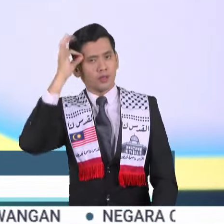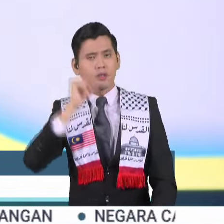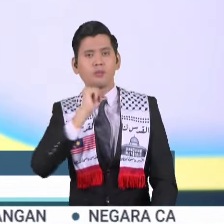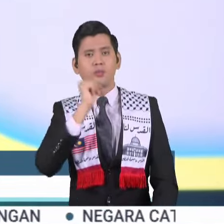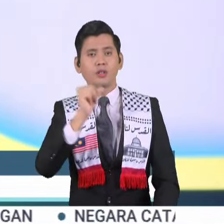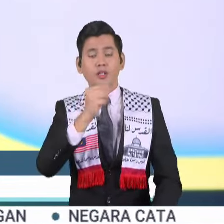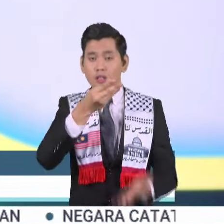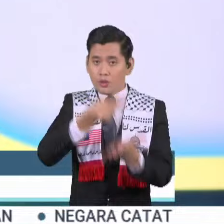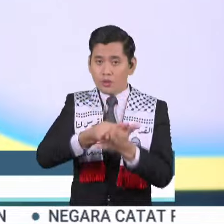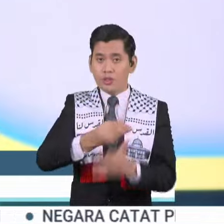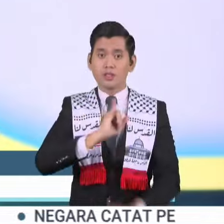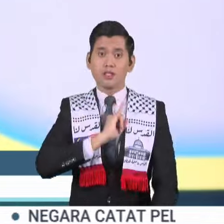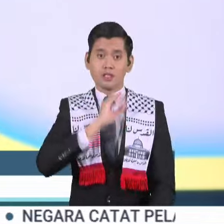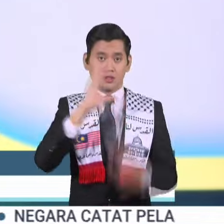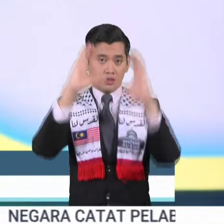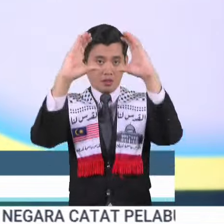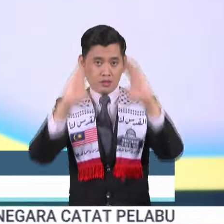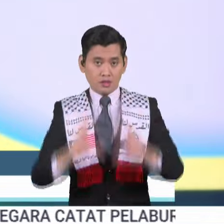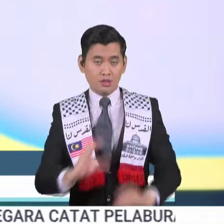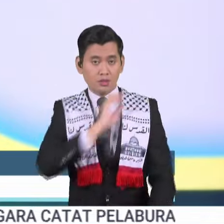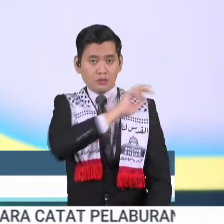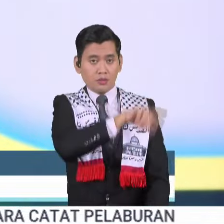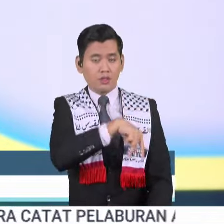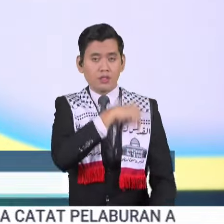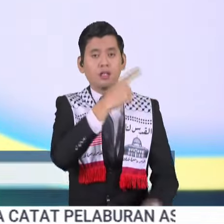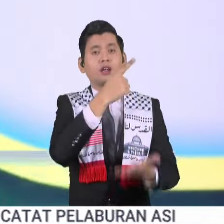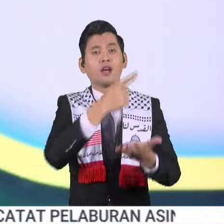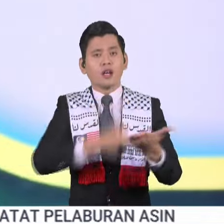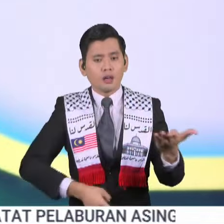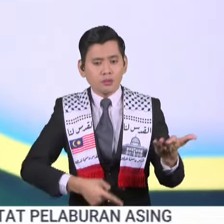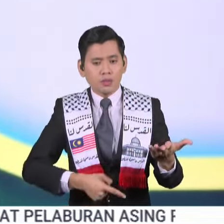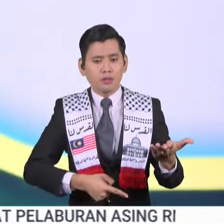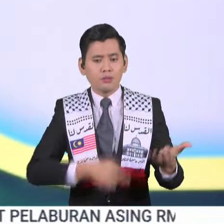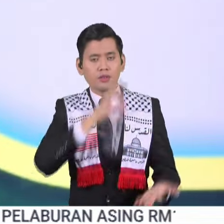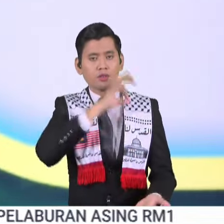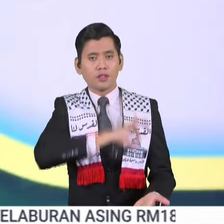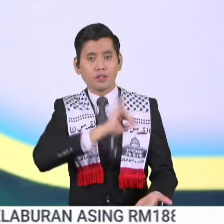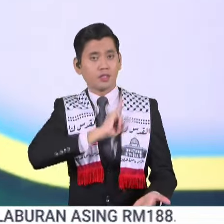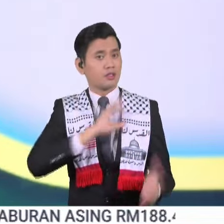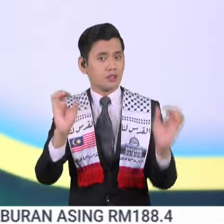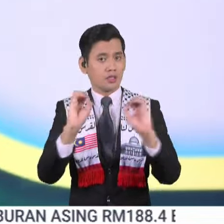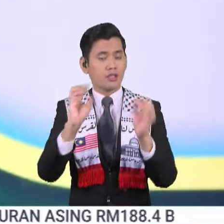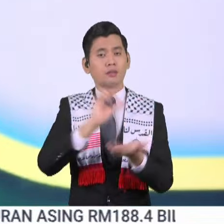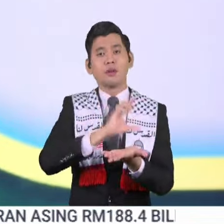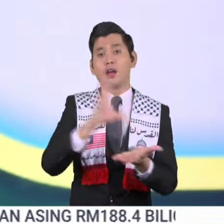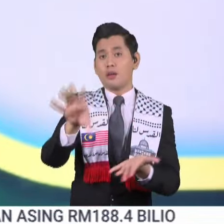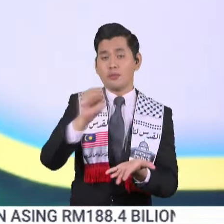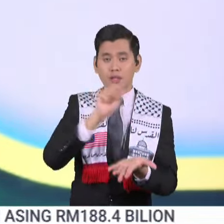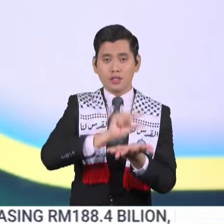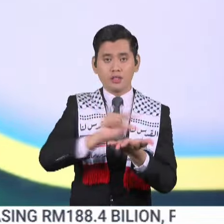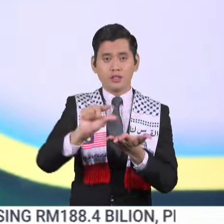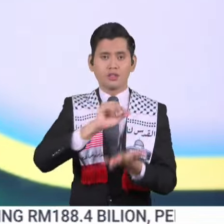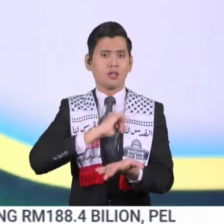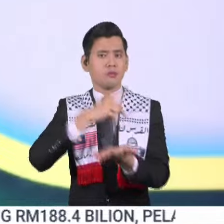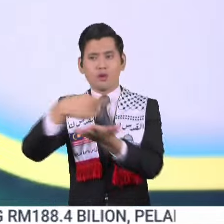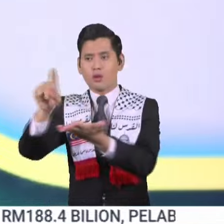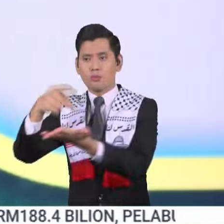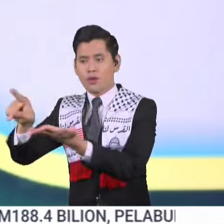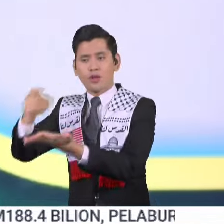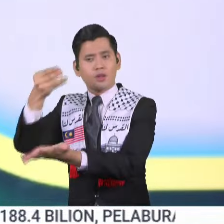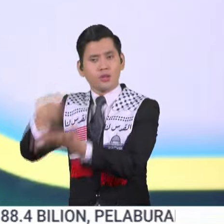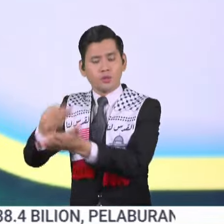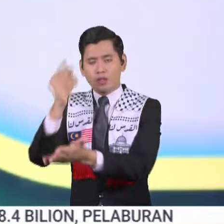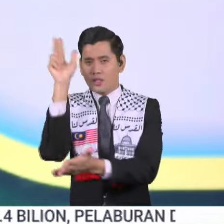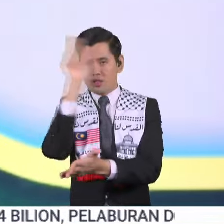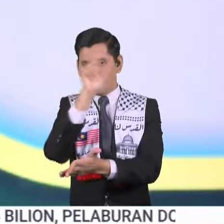saya pribadi. Apa artinya saya tak ambil gaji tapi saya belanja boros wang kerajaan? Tak ada mana. Jadi